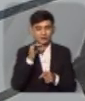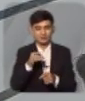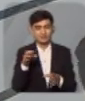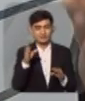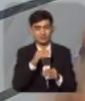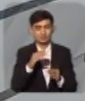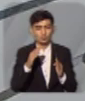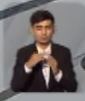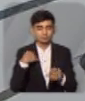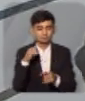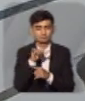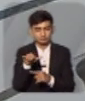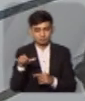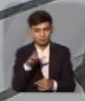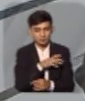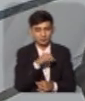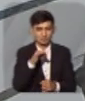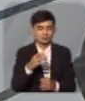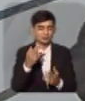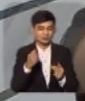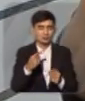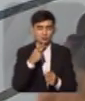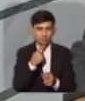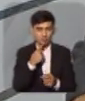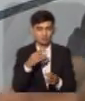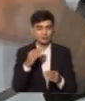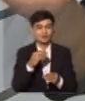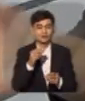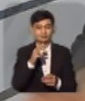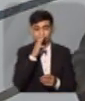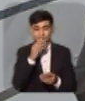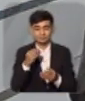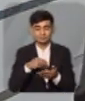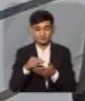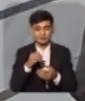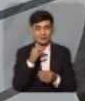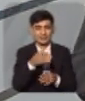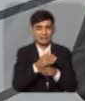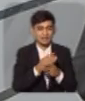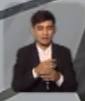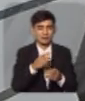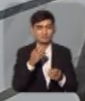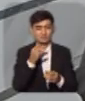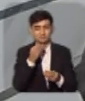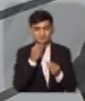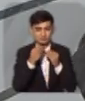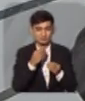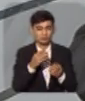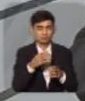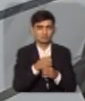кейіпкерлердің көбін мен үйлеріне барып көрдім. Шын мәнінде ол кісілердің тапқаны күнделікті наннан артылмай отырған отбасылар.